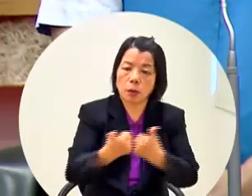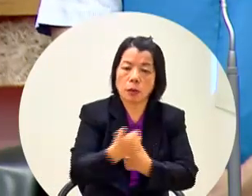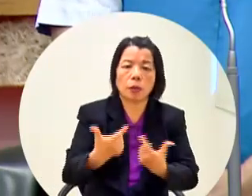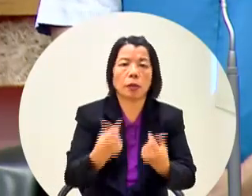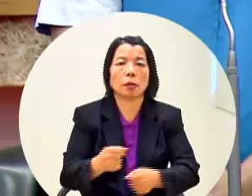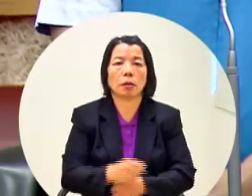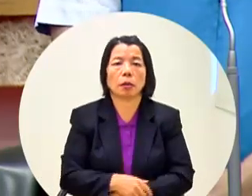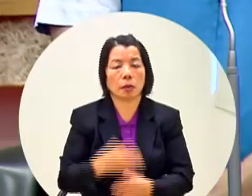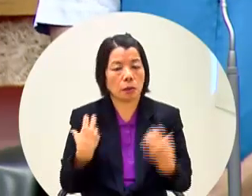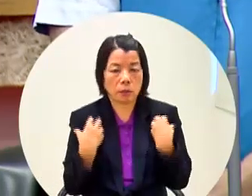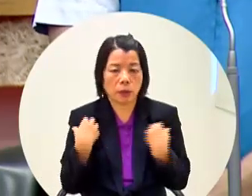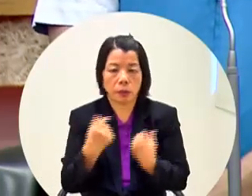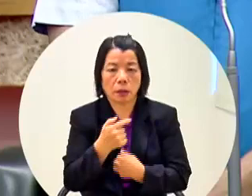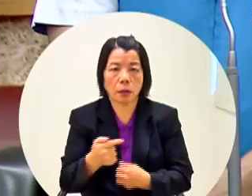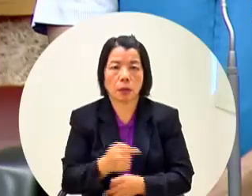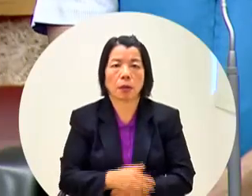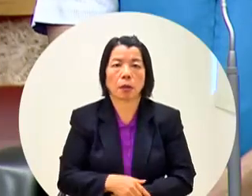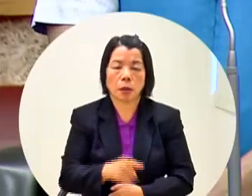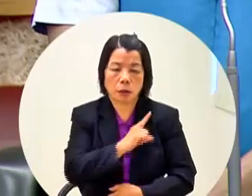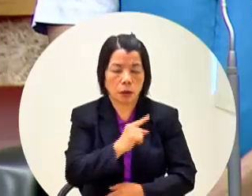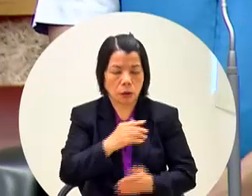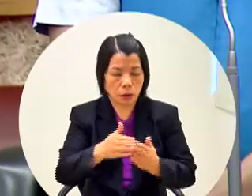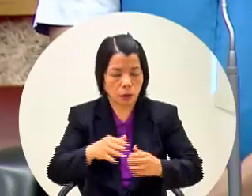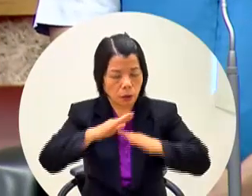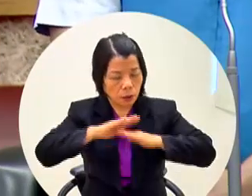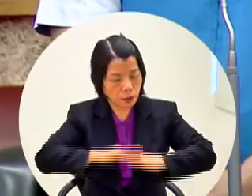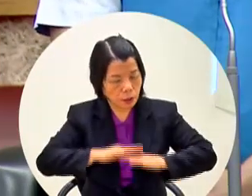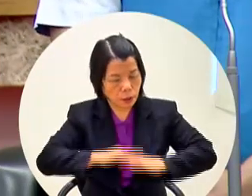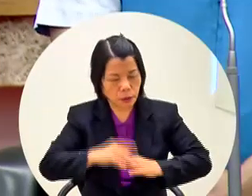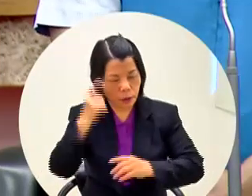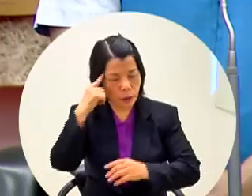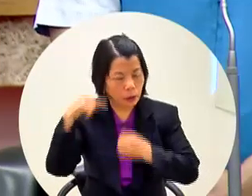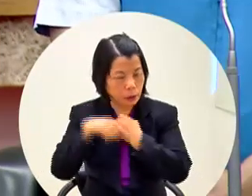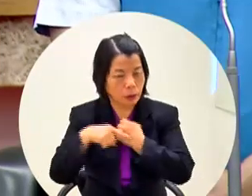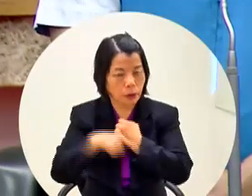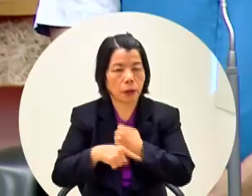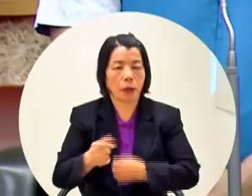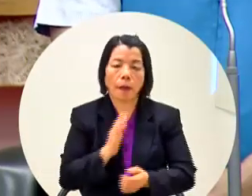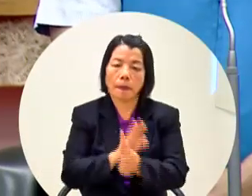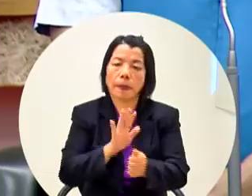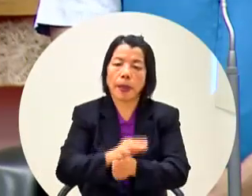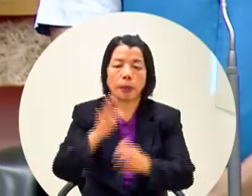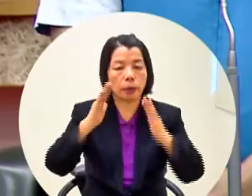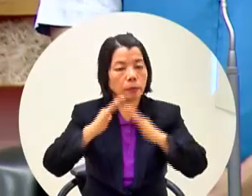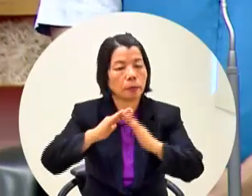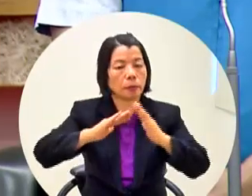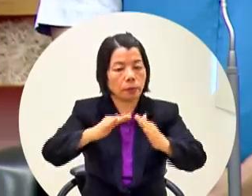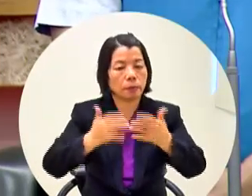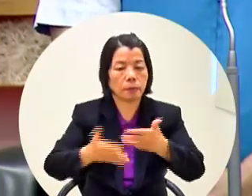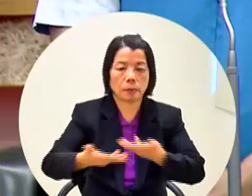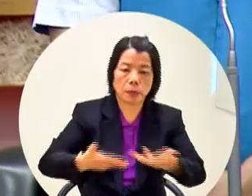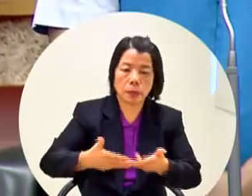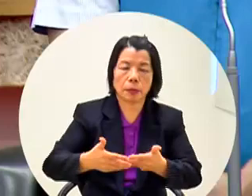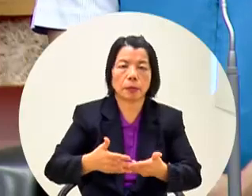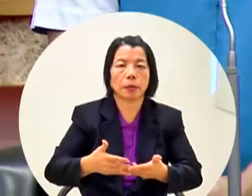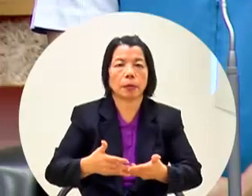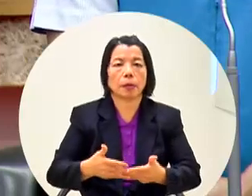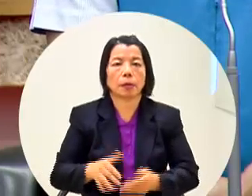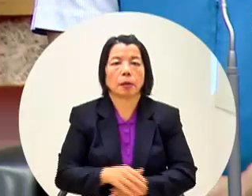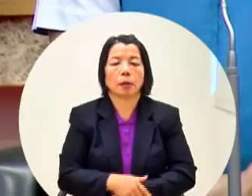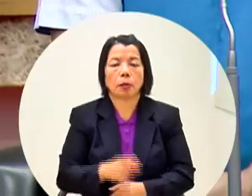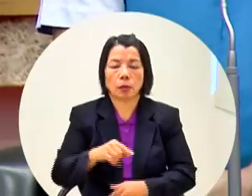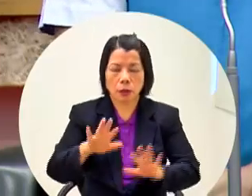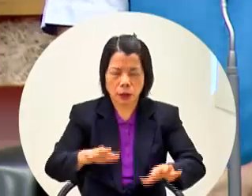赢啊，该不赢了。我们那边自己要静下来想事情，可以帮市政静下来想事情。这些我们也想，也不是今天突然